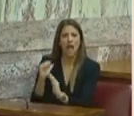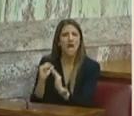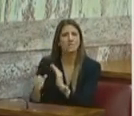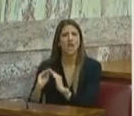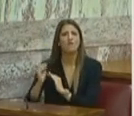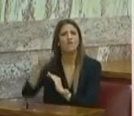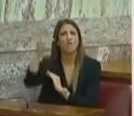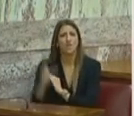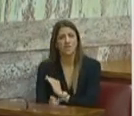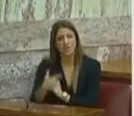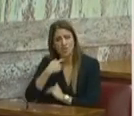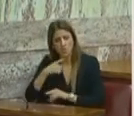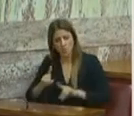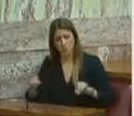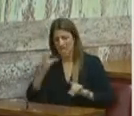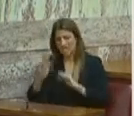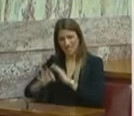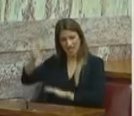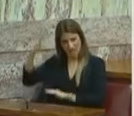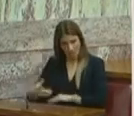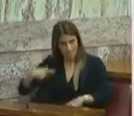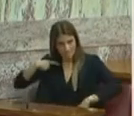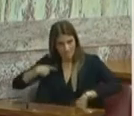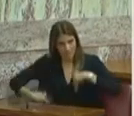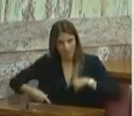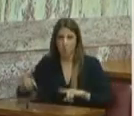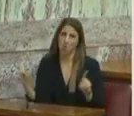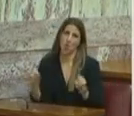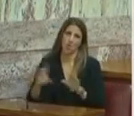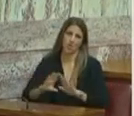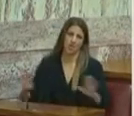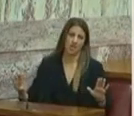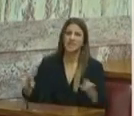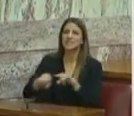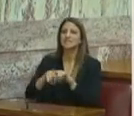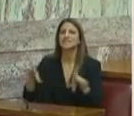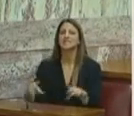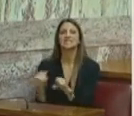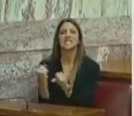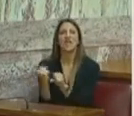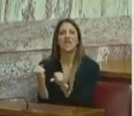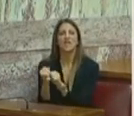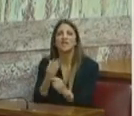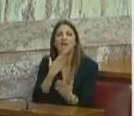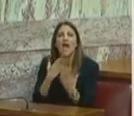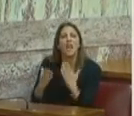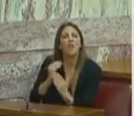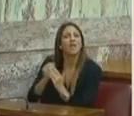Χρυσή Αυγή δεν έχουμε κανένα παράπονο από τη συναδελφική σας αλληλεγγύη. Δεν έχει τιμωρηθεί κανείς από